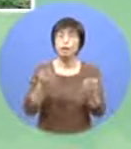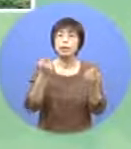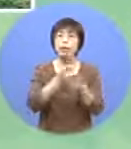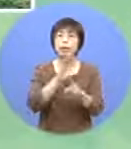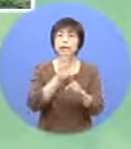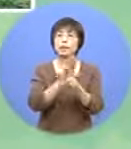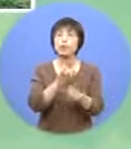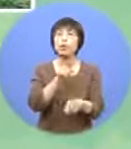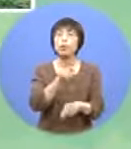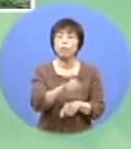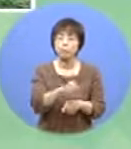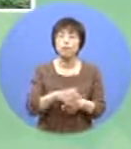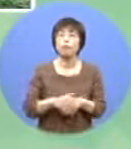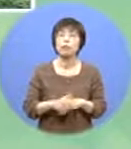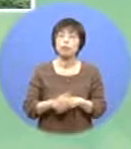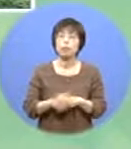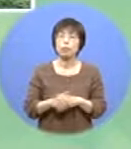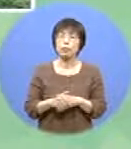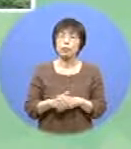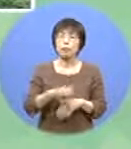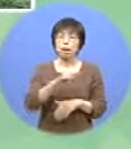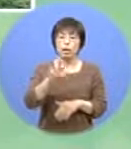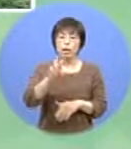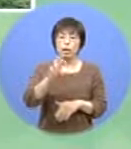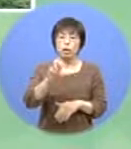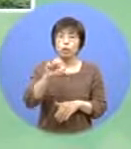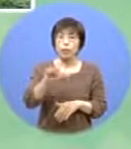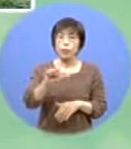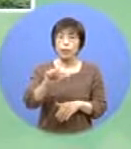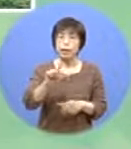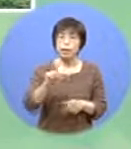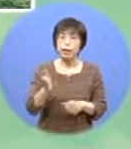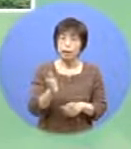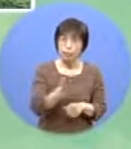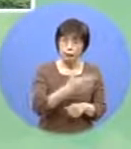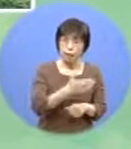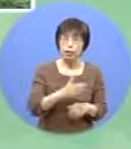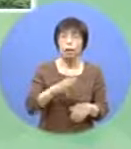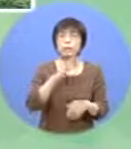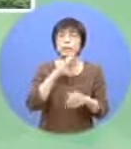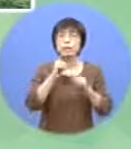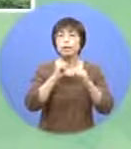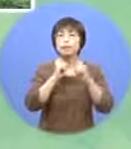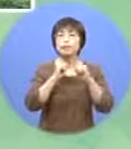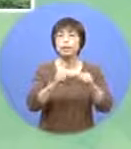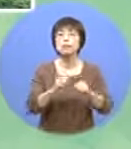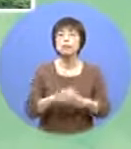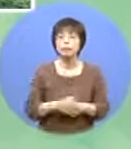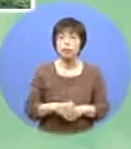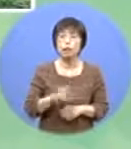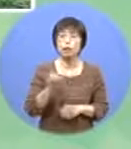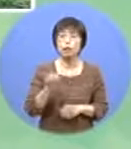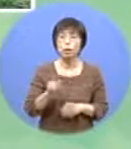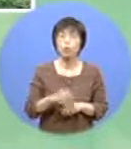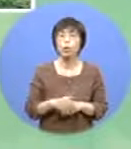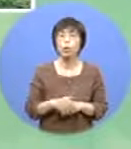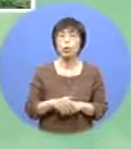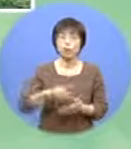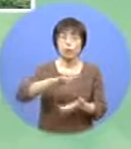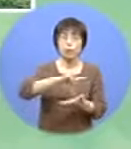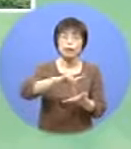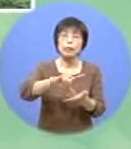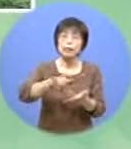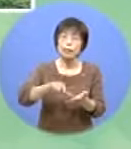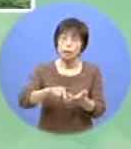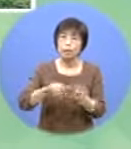支援モデル事業については、平成25年から実施しておりまして、こちらについても地域の方